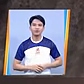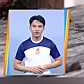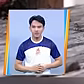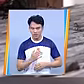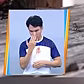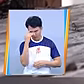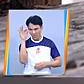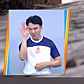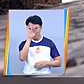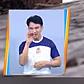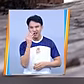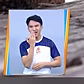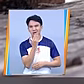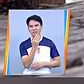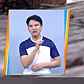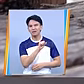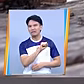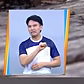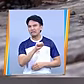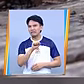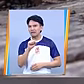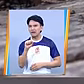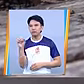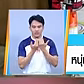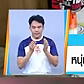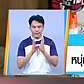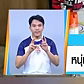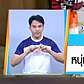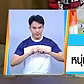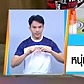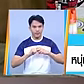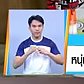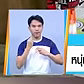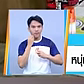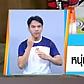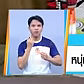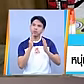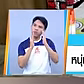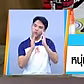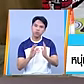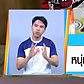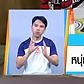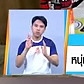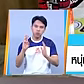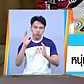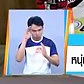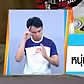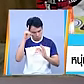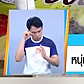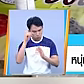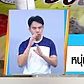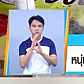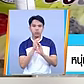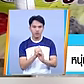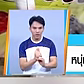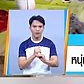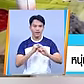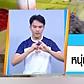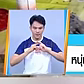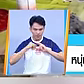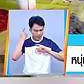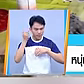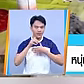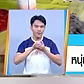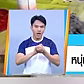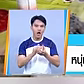แมลงกระเบื้องหลายแสนตัวมันบุกเข้ามาอยู่ในบ้านในบ้านเนี่ยอยู่กัน6คนมีพ่อแม่วัยชราตัวเองภรรยาแ